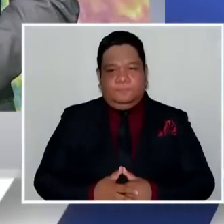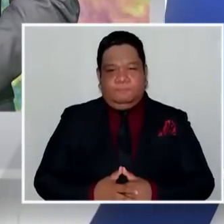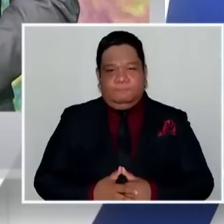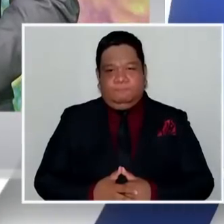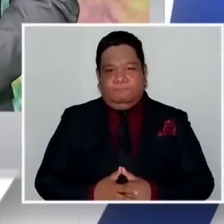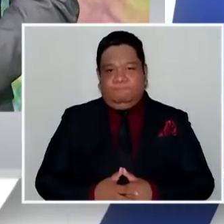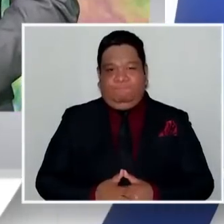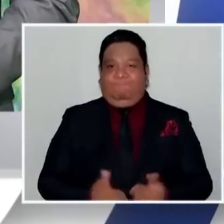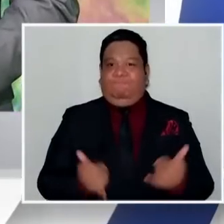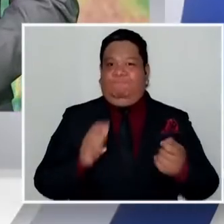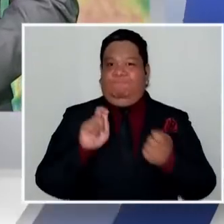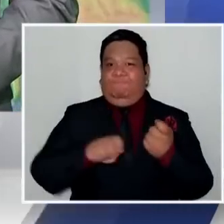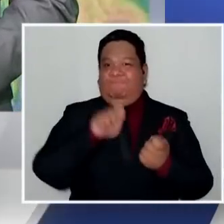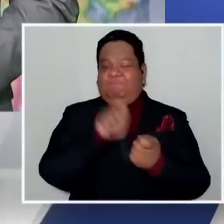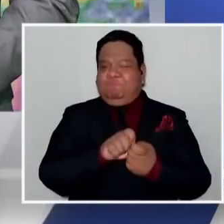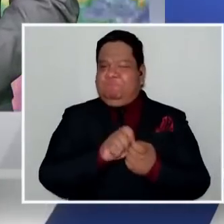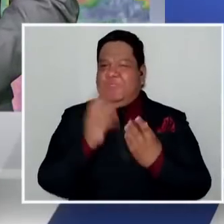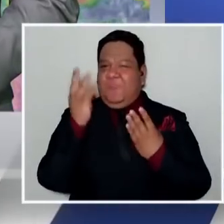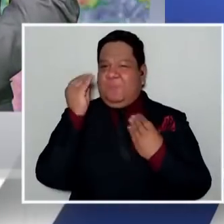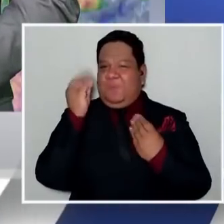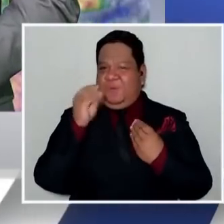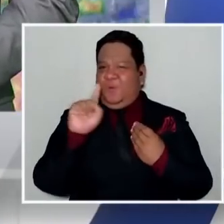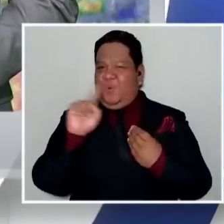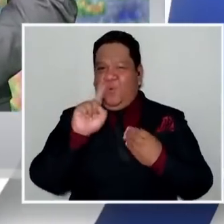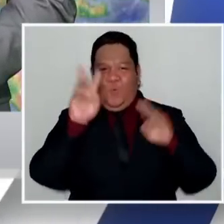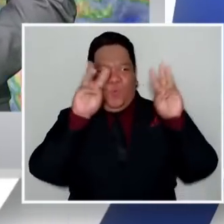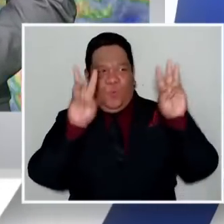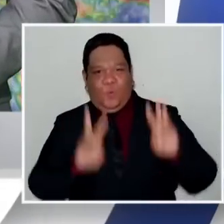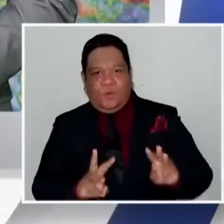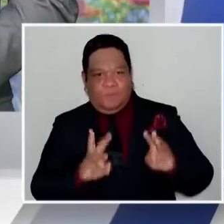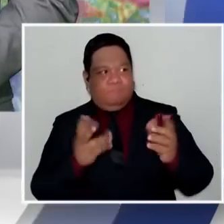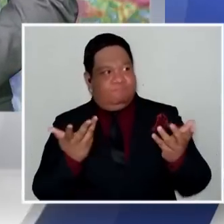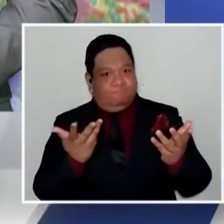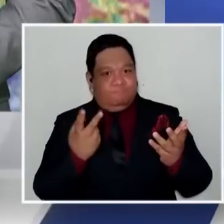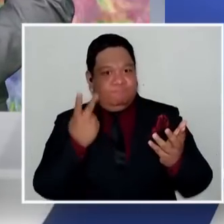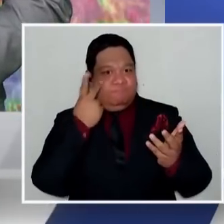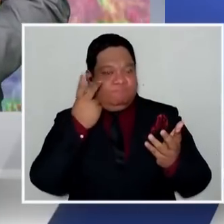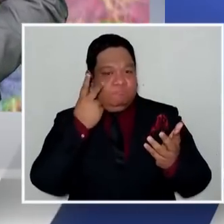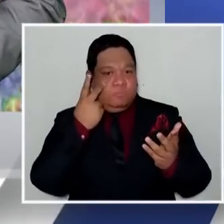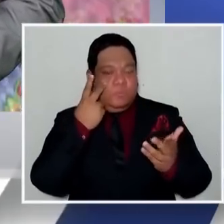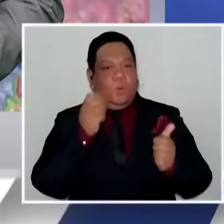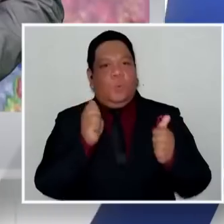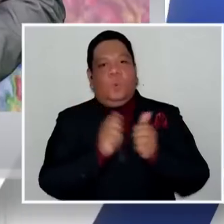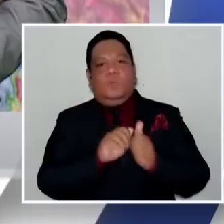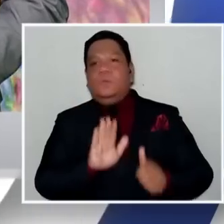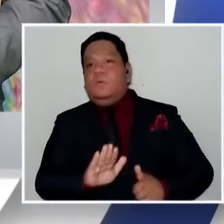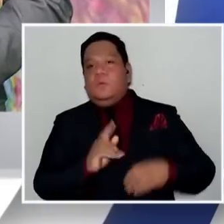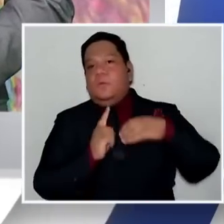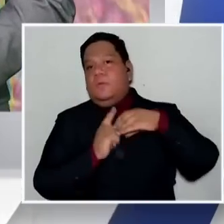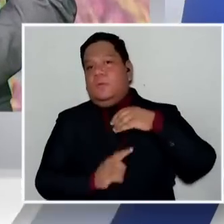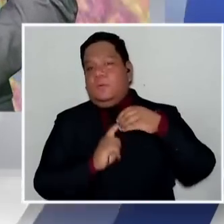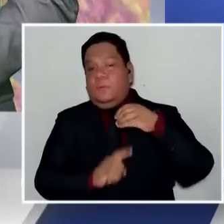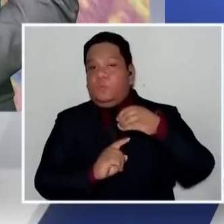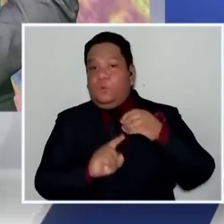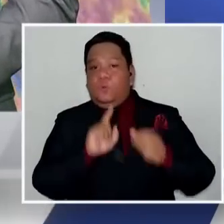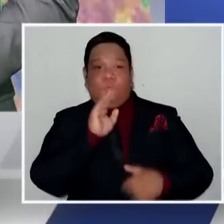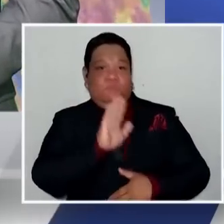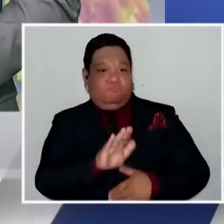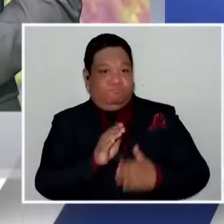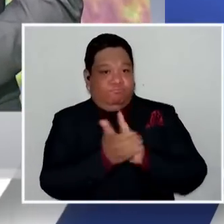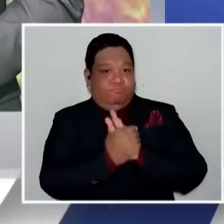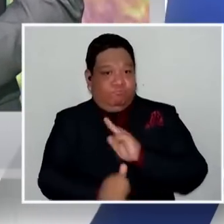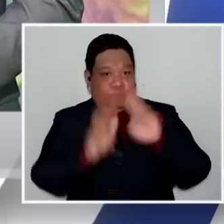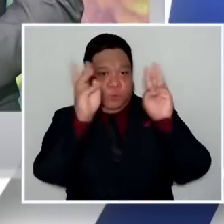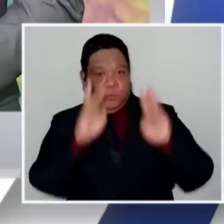Tama, alamin natin ang update sa binabantayang sama ng panahon mula kay ABS-CBN resident meteorologist Ariel